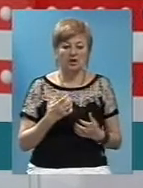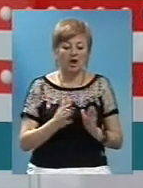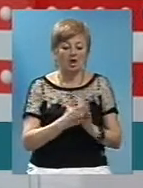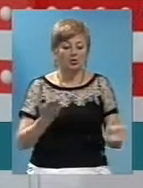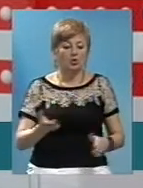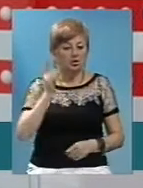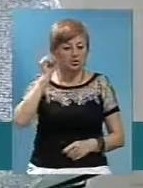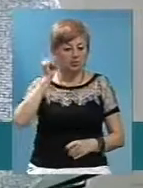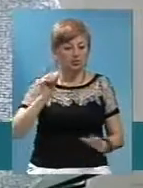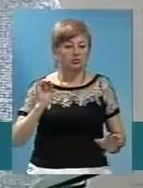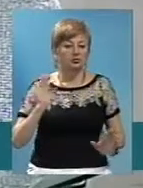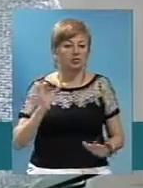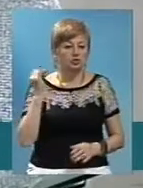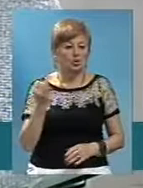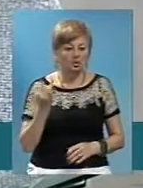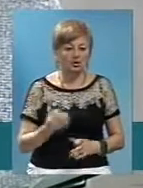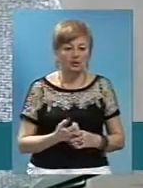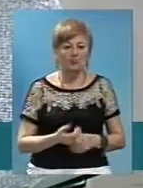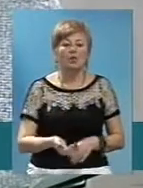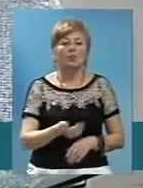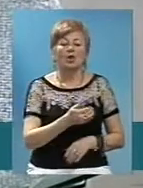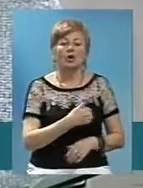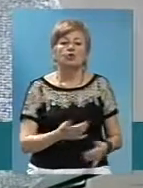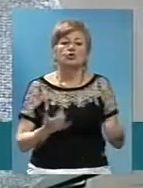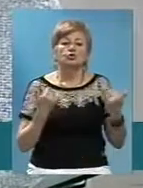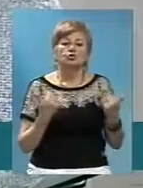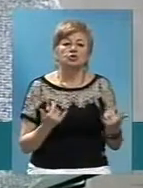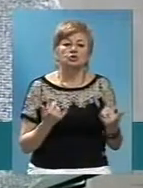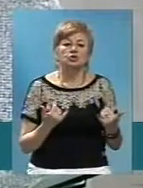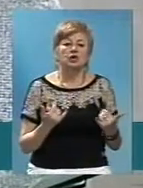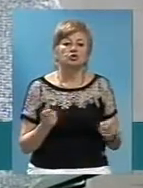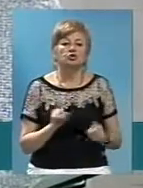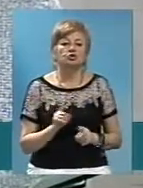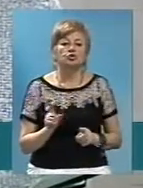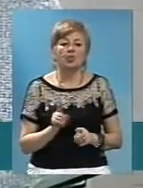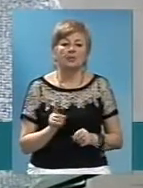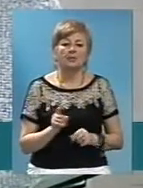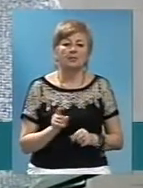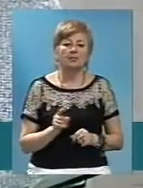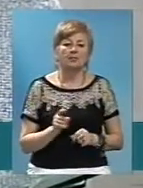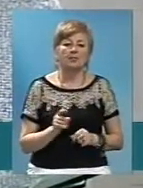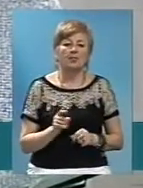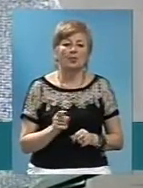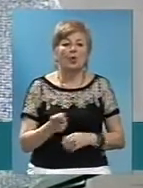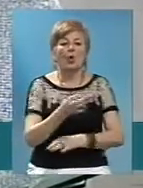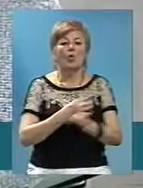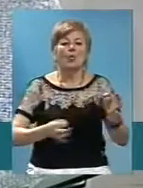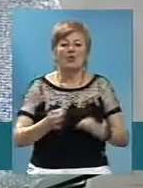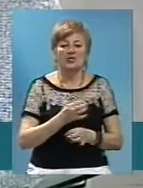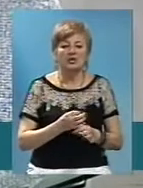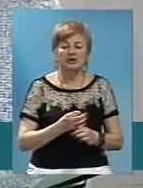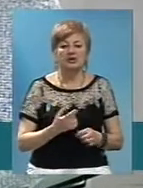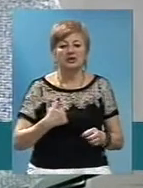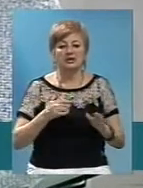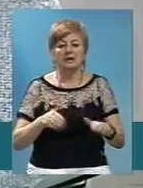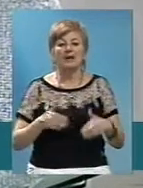доби. І тому я хочу зараз, щоб ми вийшли на ось таке обговорення. Я